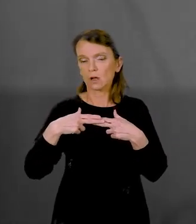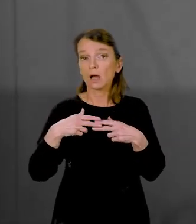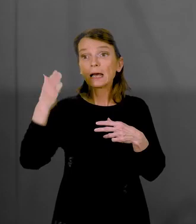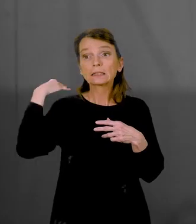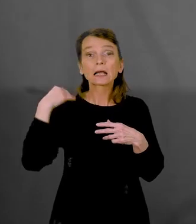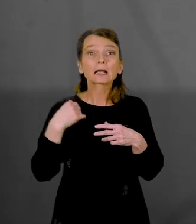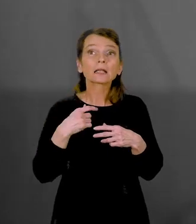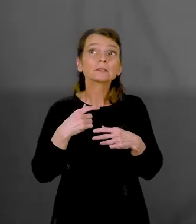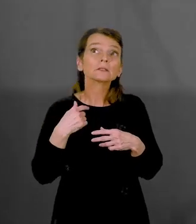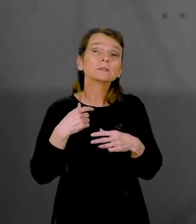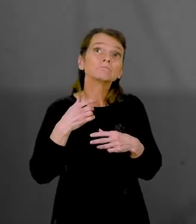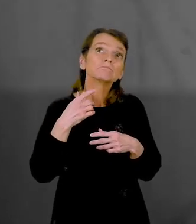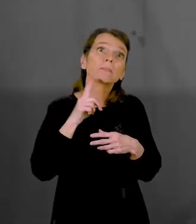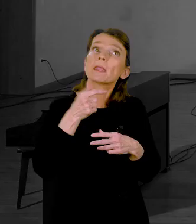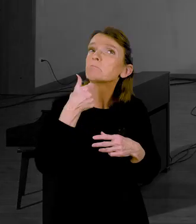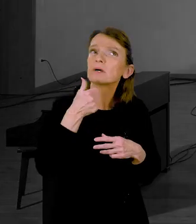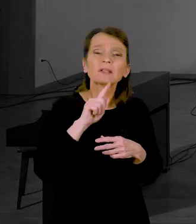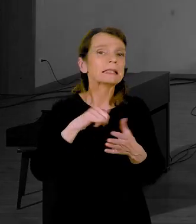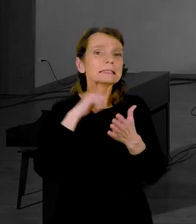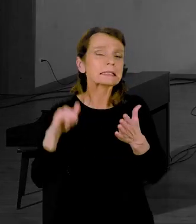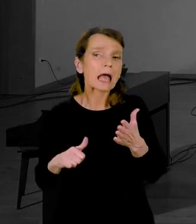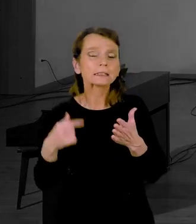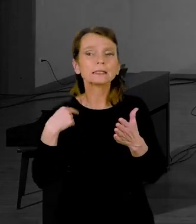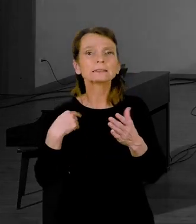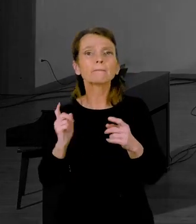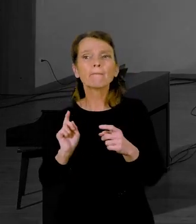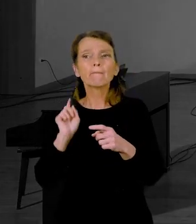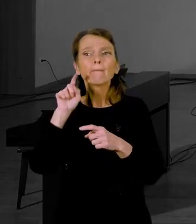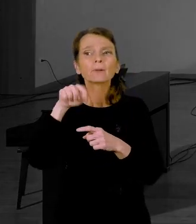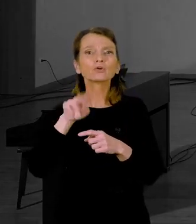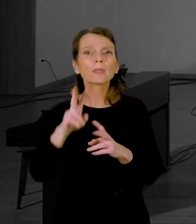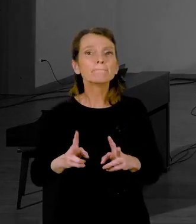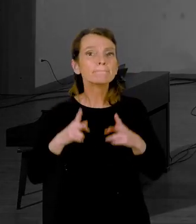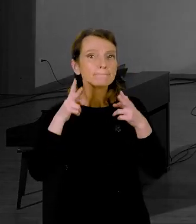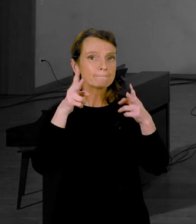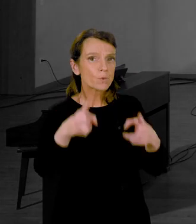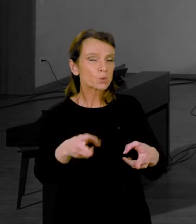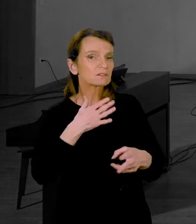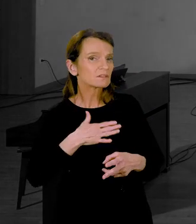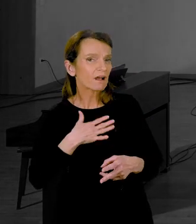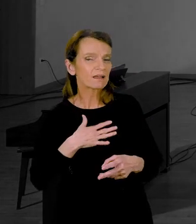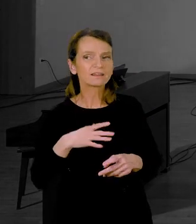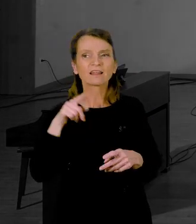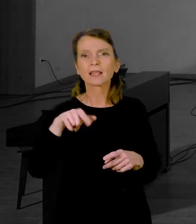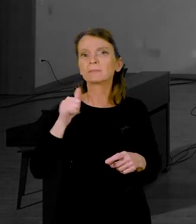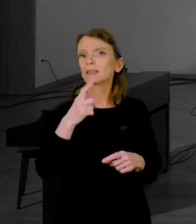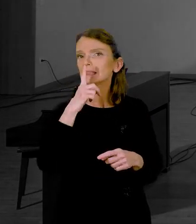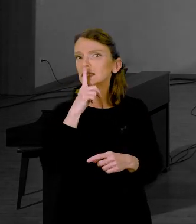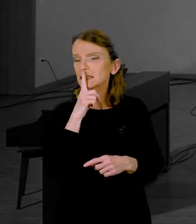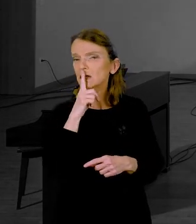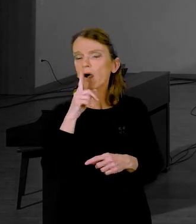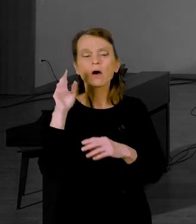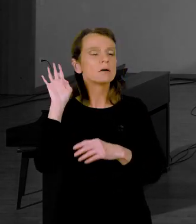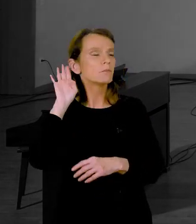ne edini in ne tudi prvi in zadnji, na most. Zakaj most? Ker je tiho.